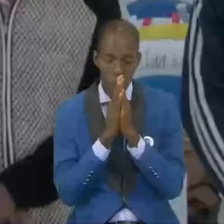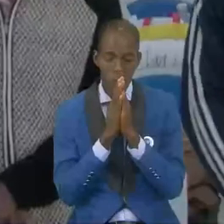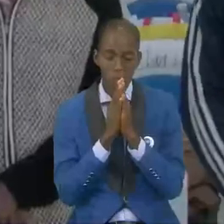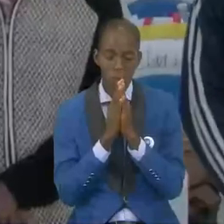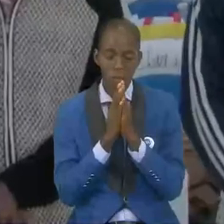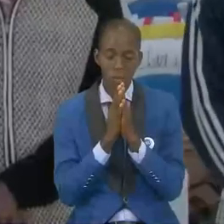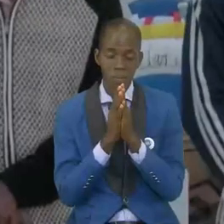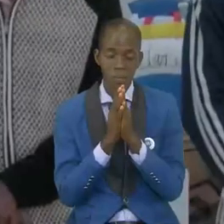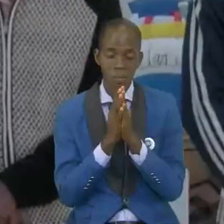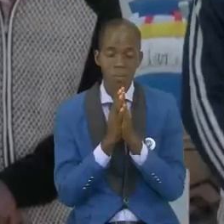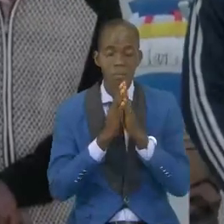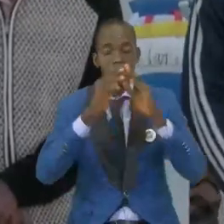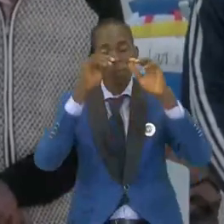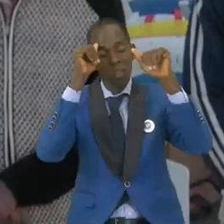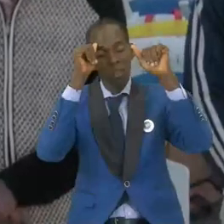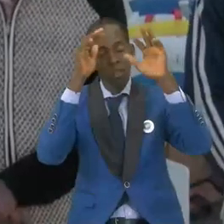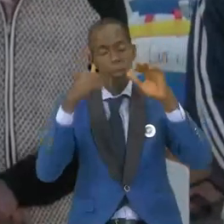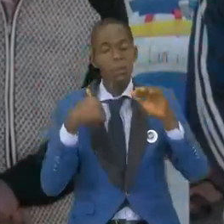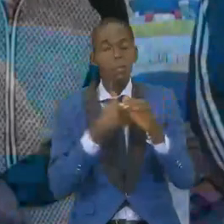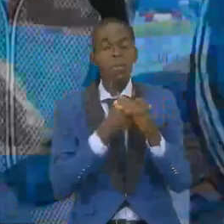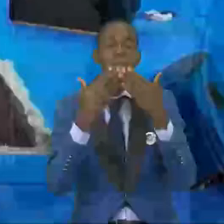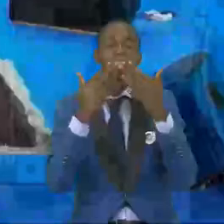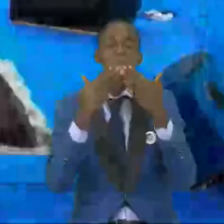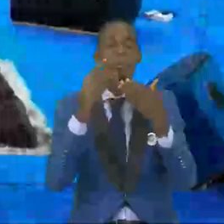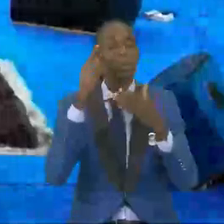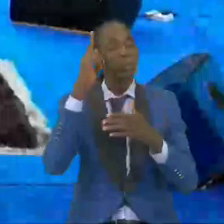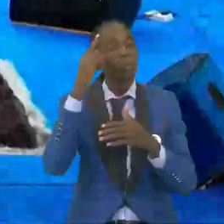Au nom de Jésus, nous prions.